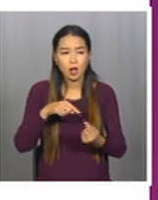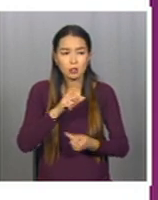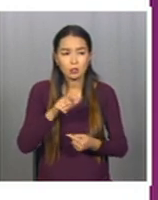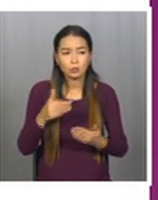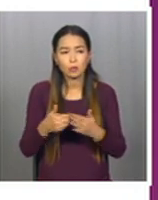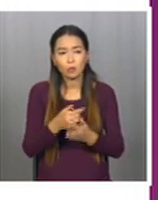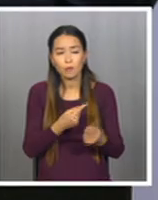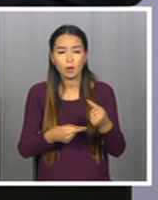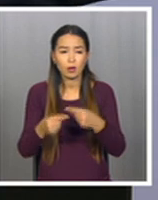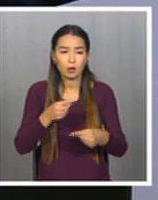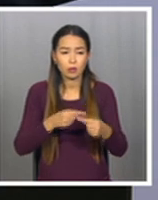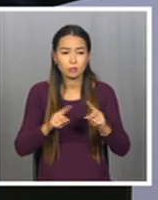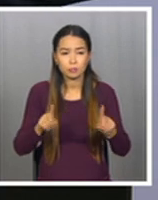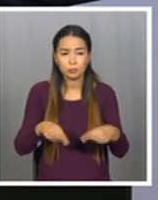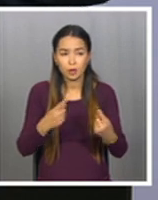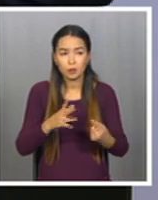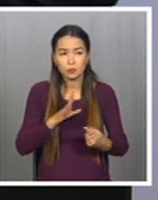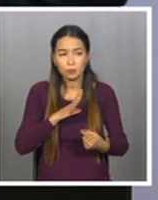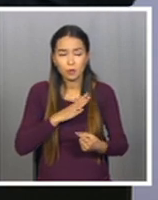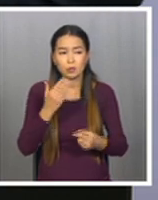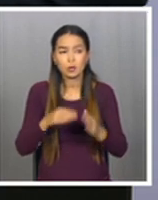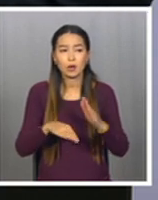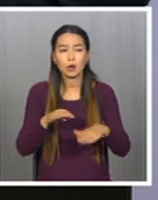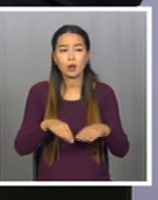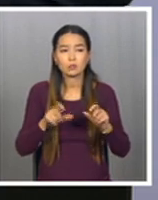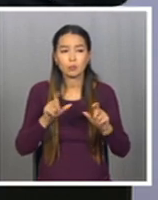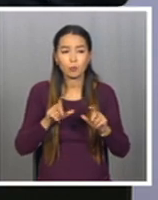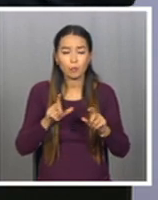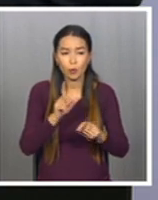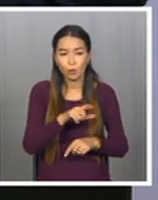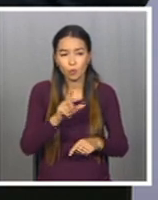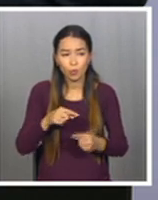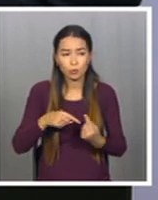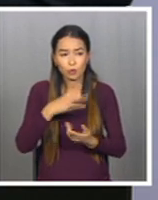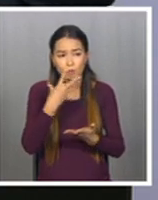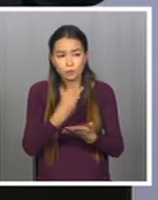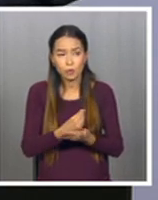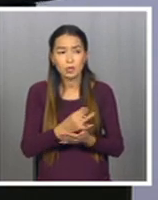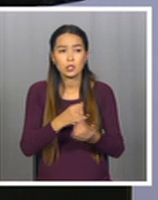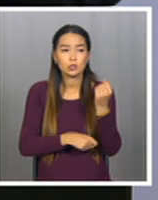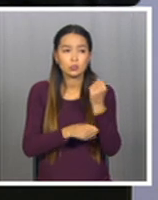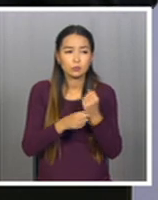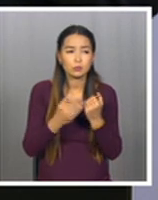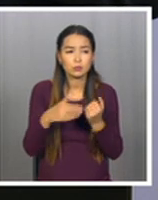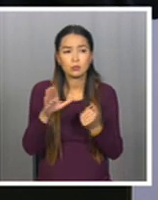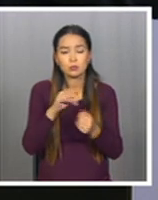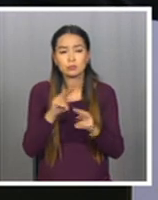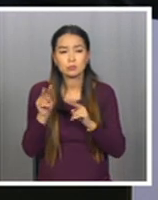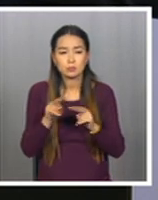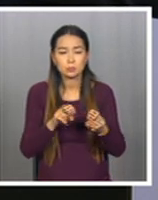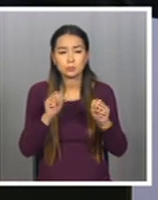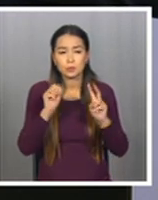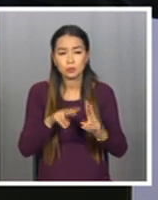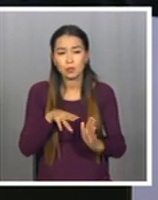қалыптасты. Сонымен қоса кәсіпорын адамдары мен жұмысшылардан тұратын бақылау кеңесі енгізілді.